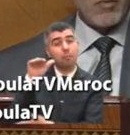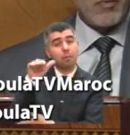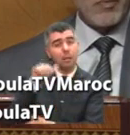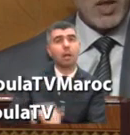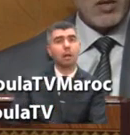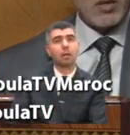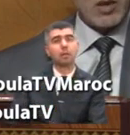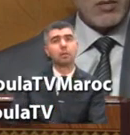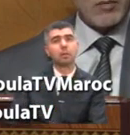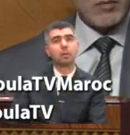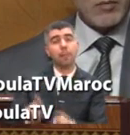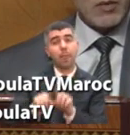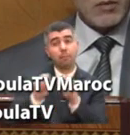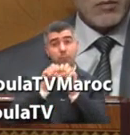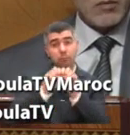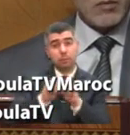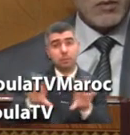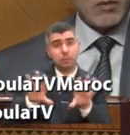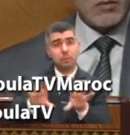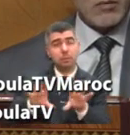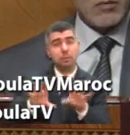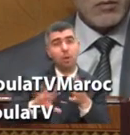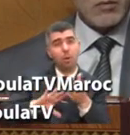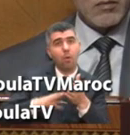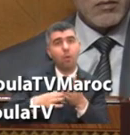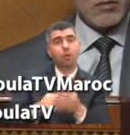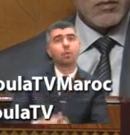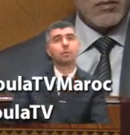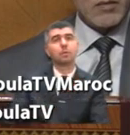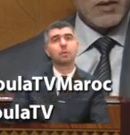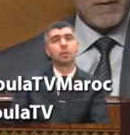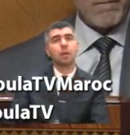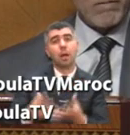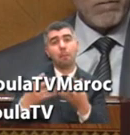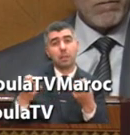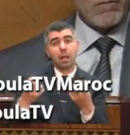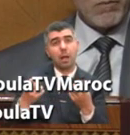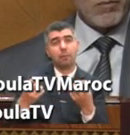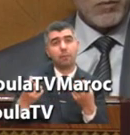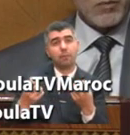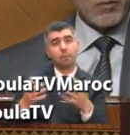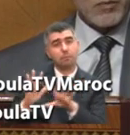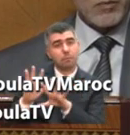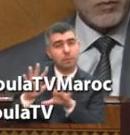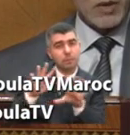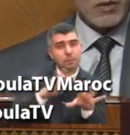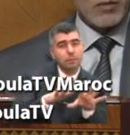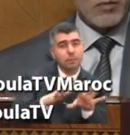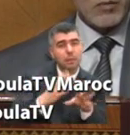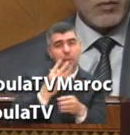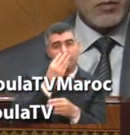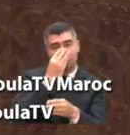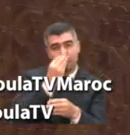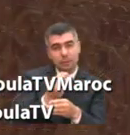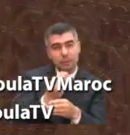ديال انتشار إن لم نقل ديال الزحف ديال الخنزير على